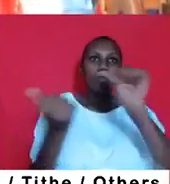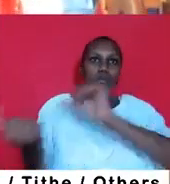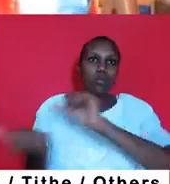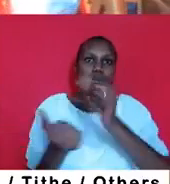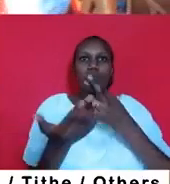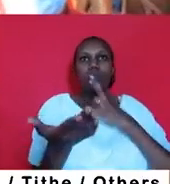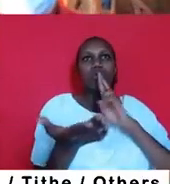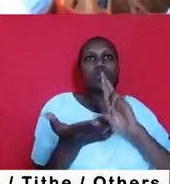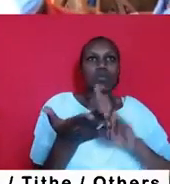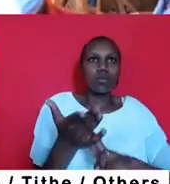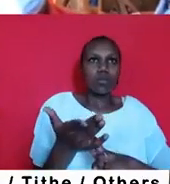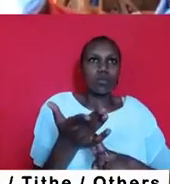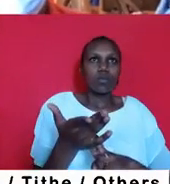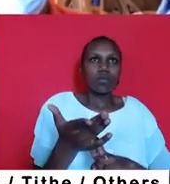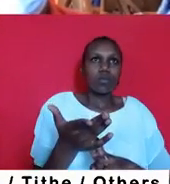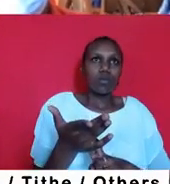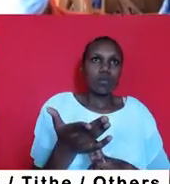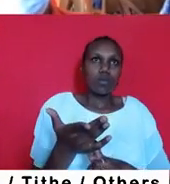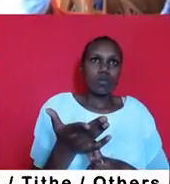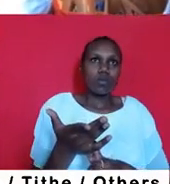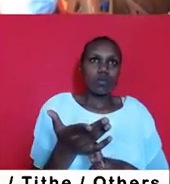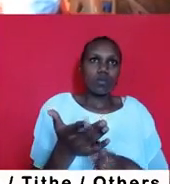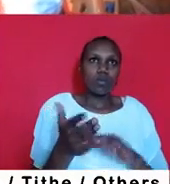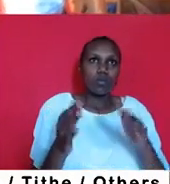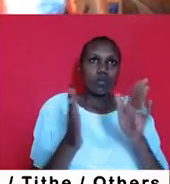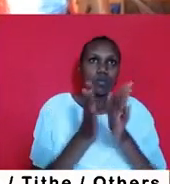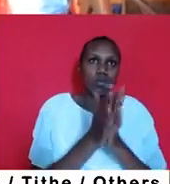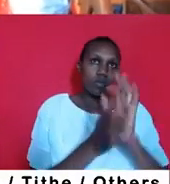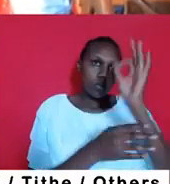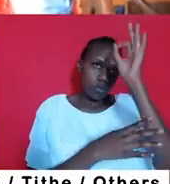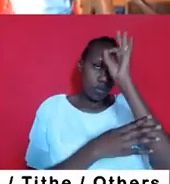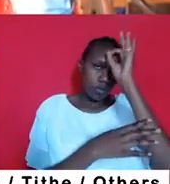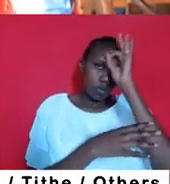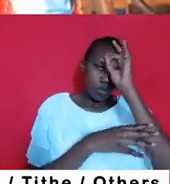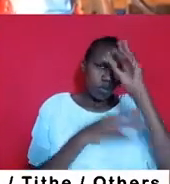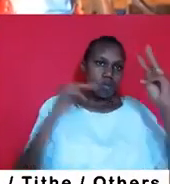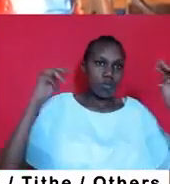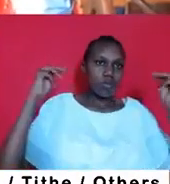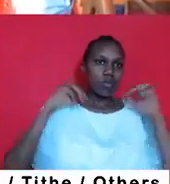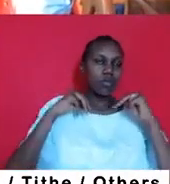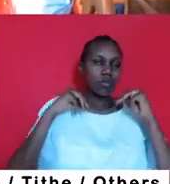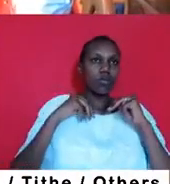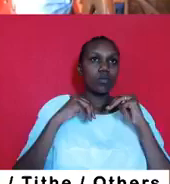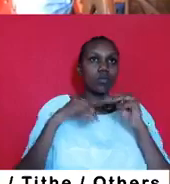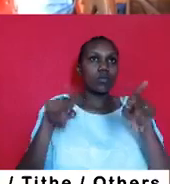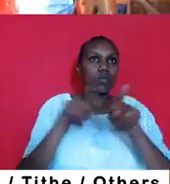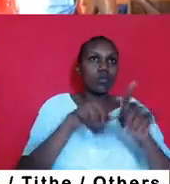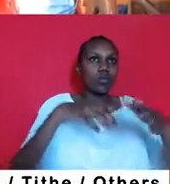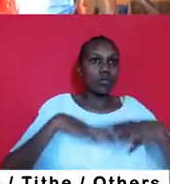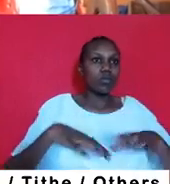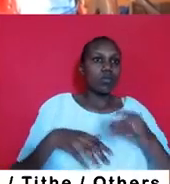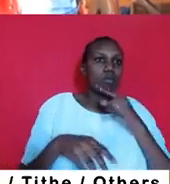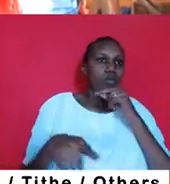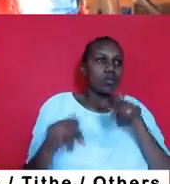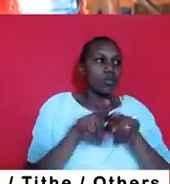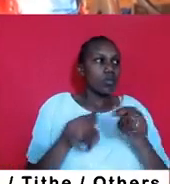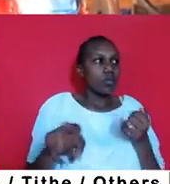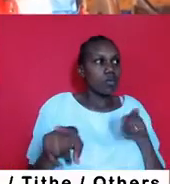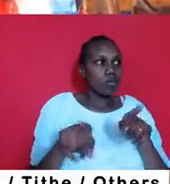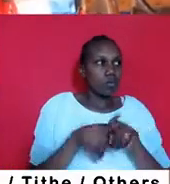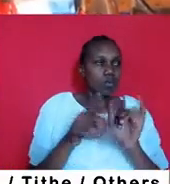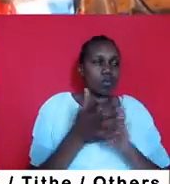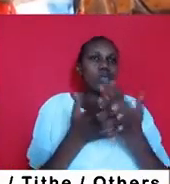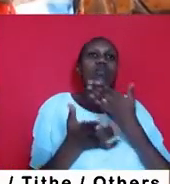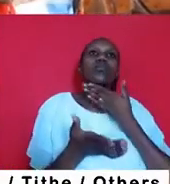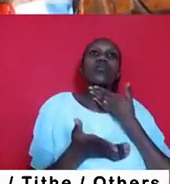kujiandikisha katika ofisi ya Provost. Kuna wale ndugu na dada ambao